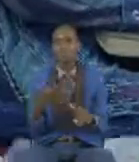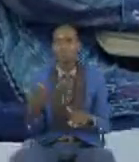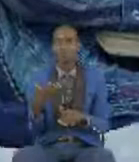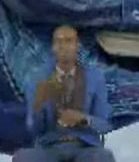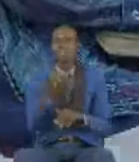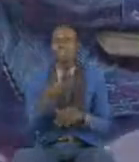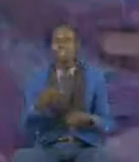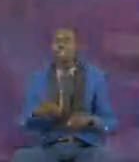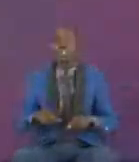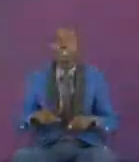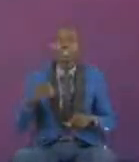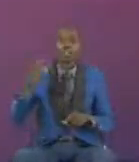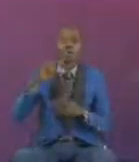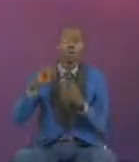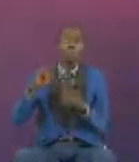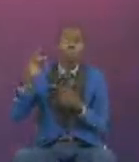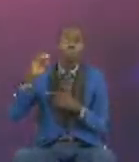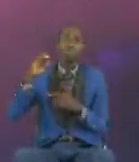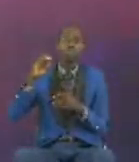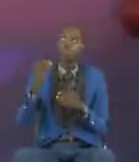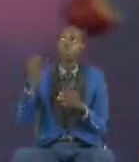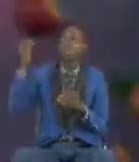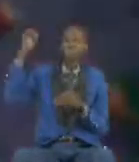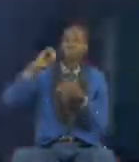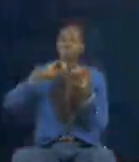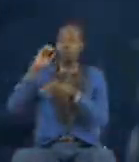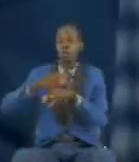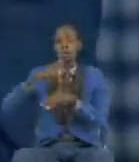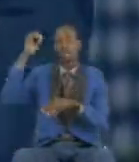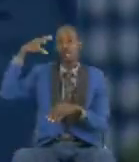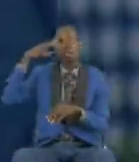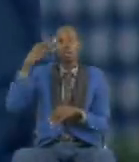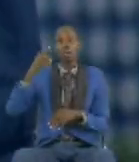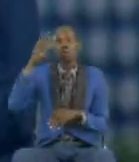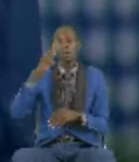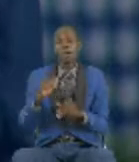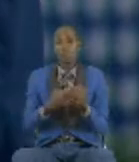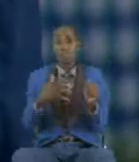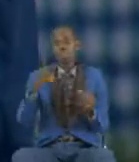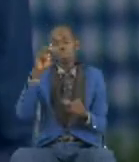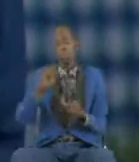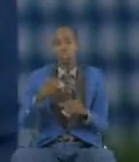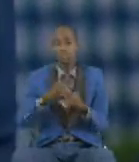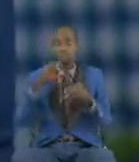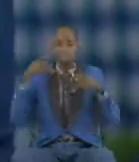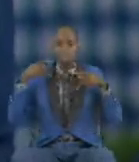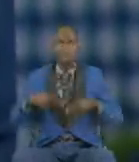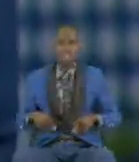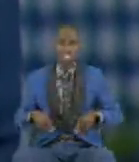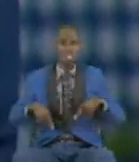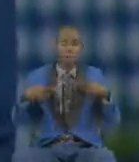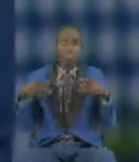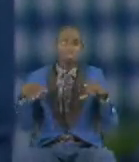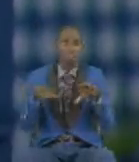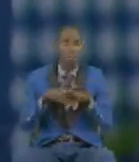la lumière fait. Alors allume la parole de la vie. Tout sera clair dans notre vie personnelle, dans notre profession, dans